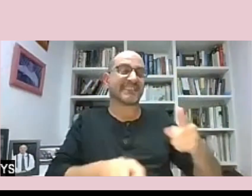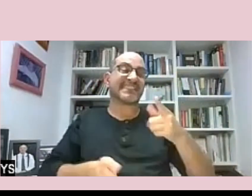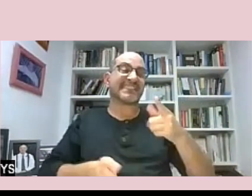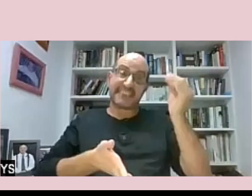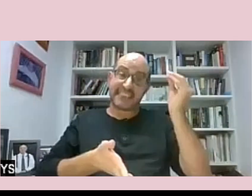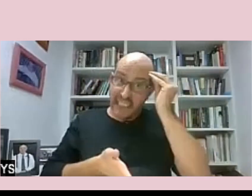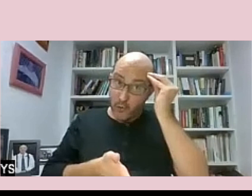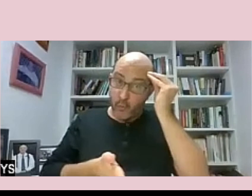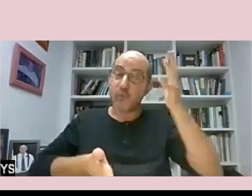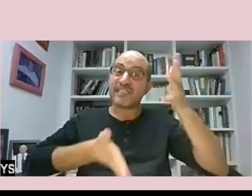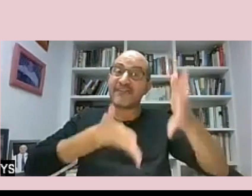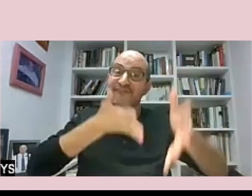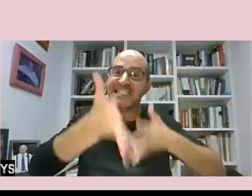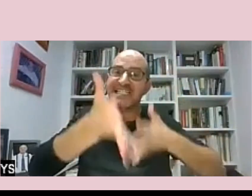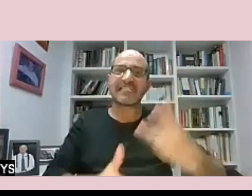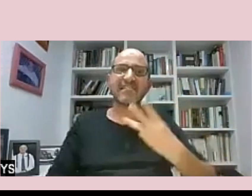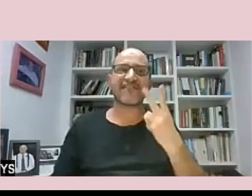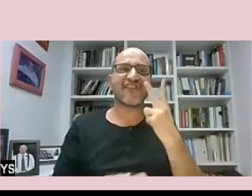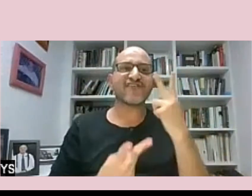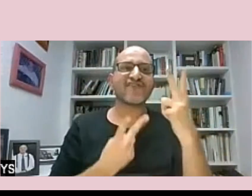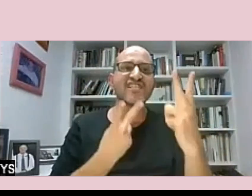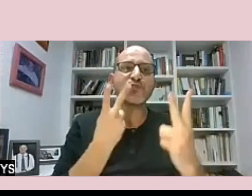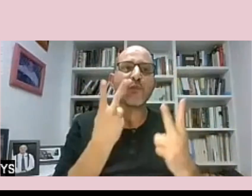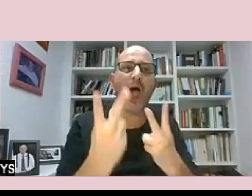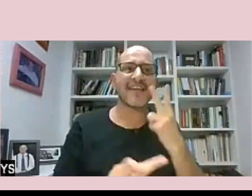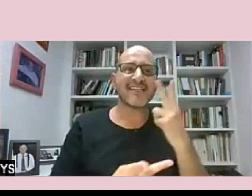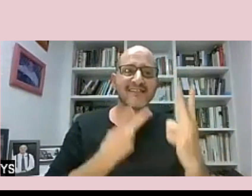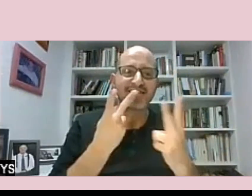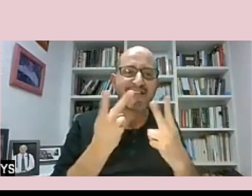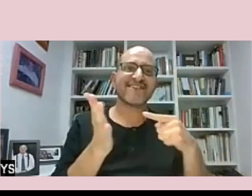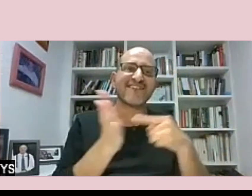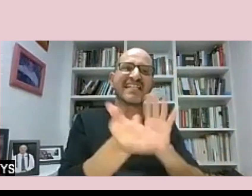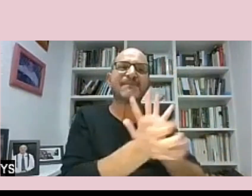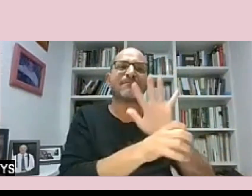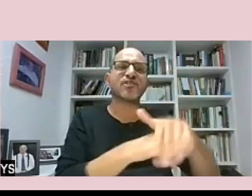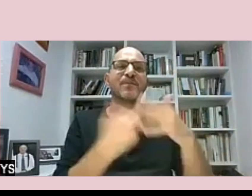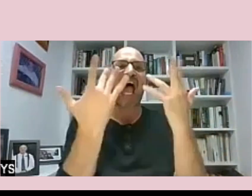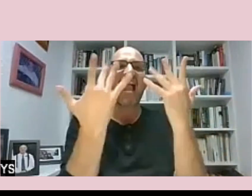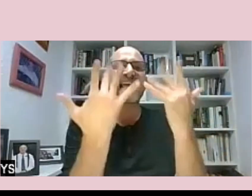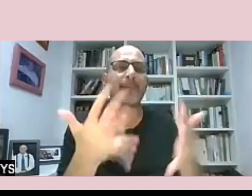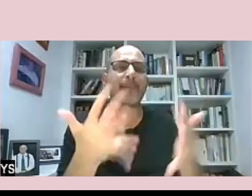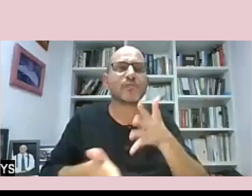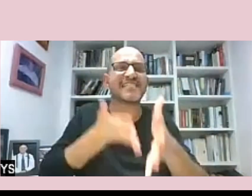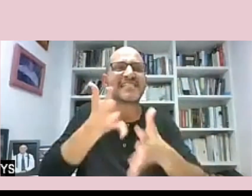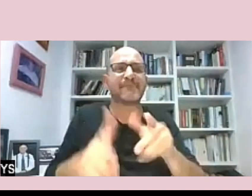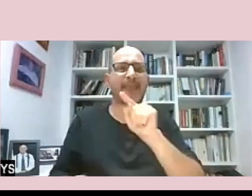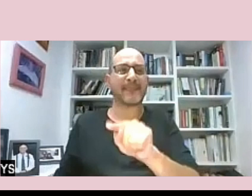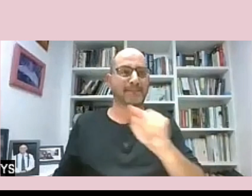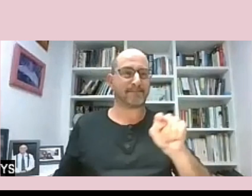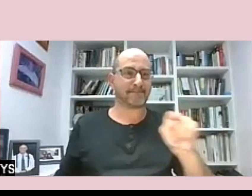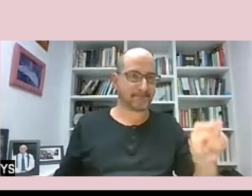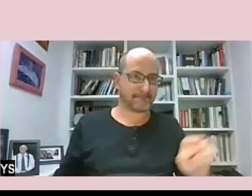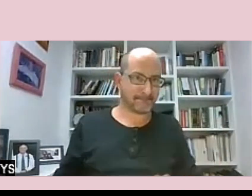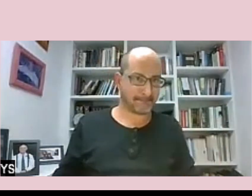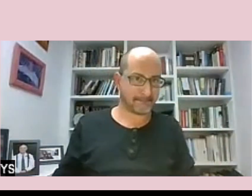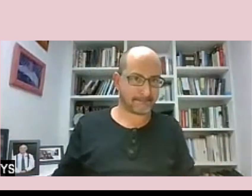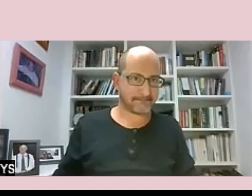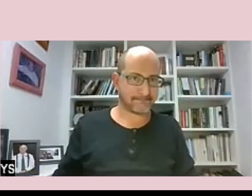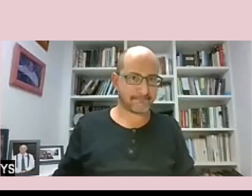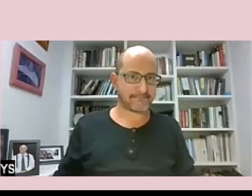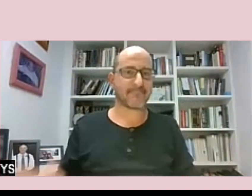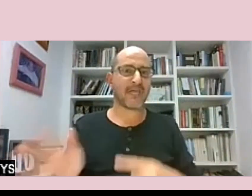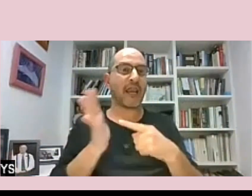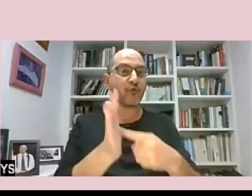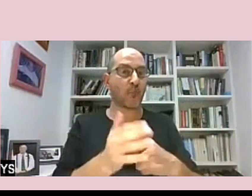שונים. תזכרו, שפת הסימנים זה שפה ויזואלית, בגלל זה זה משפיע על כמה סימנים יכולים